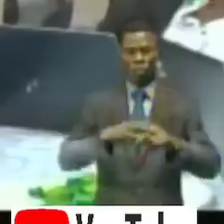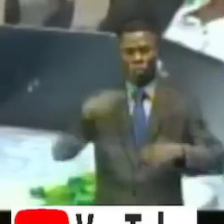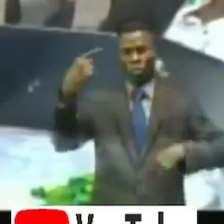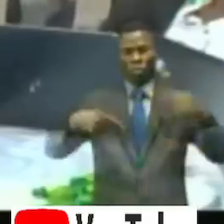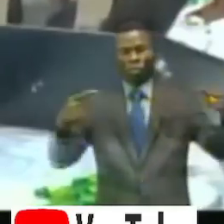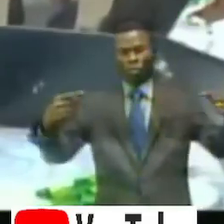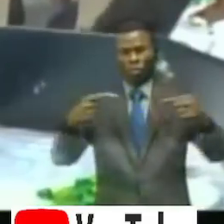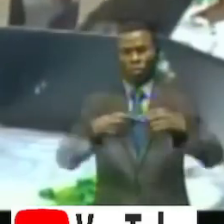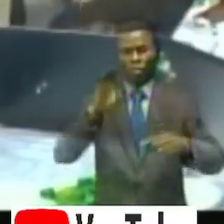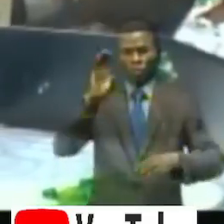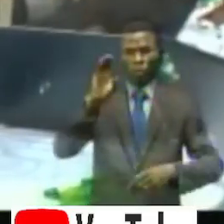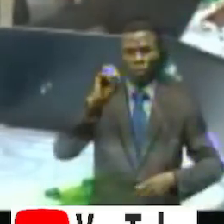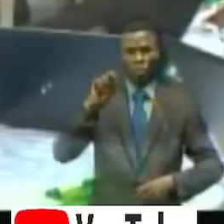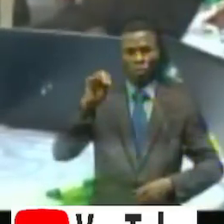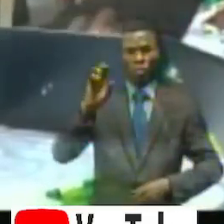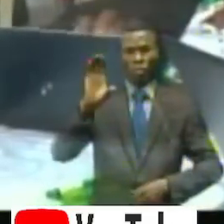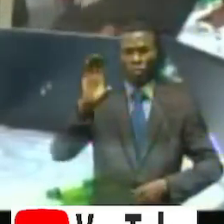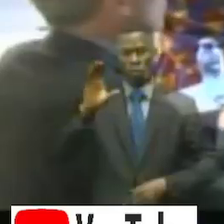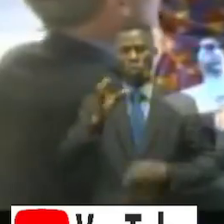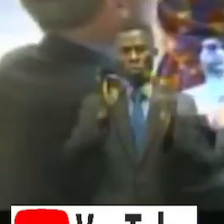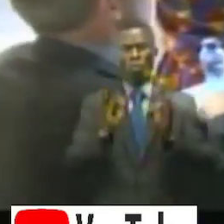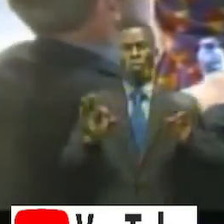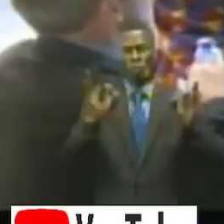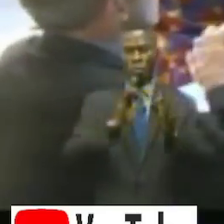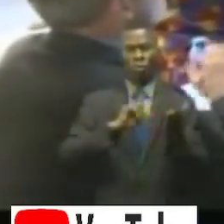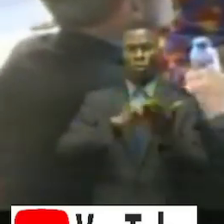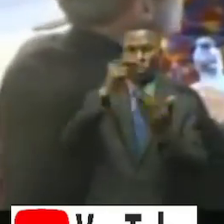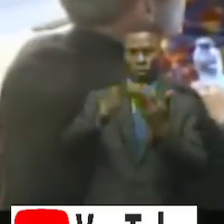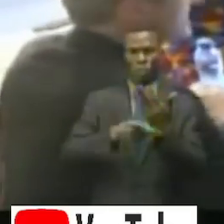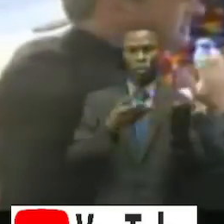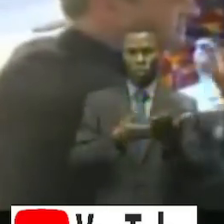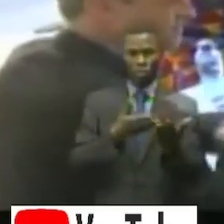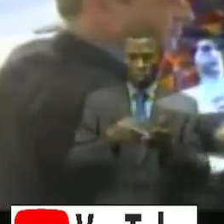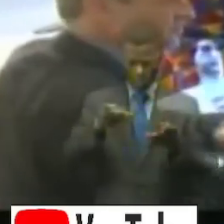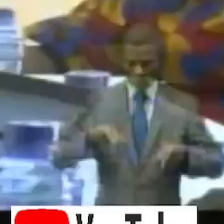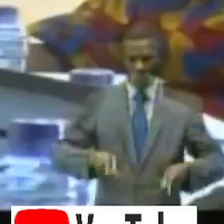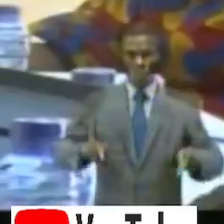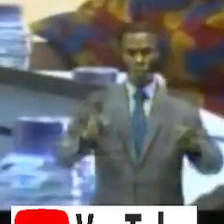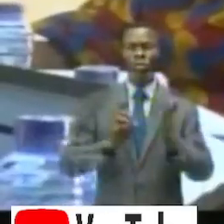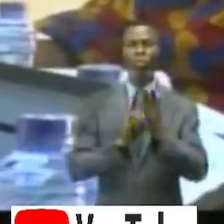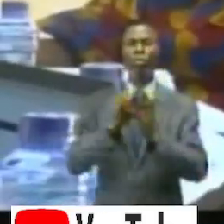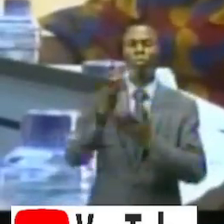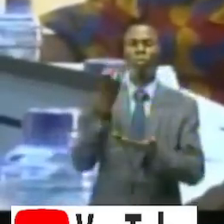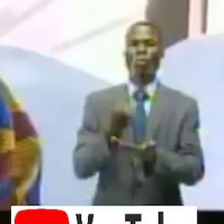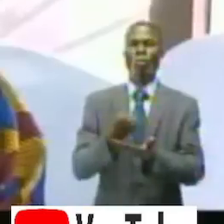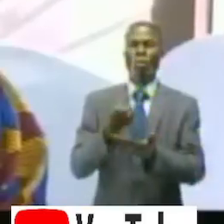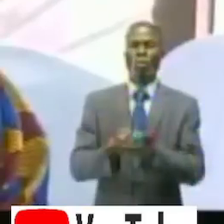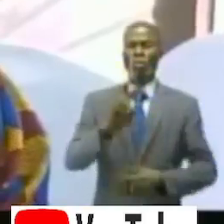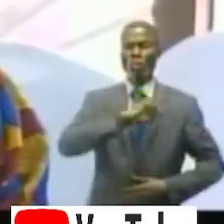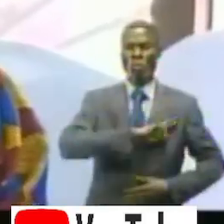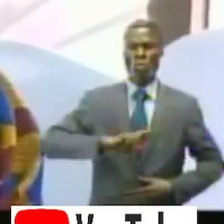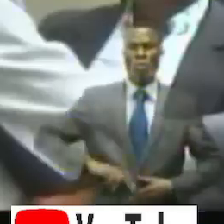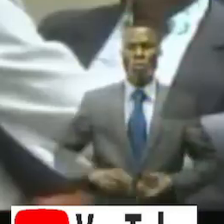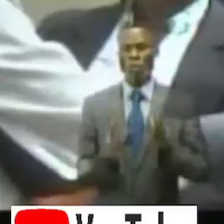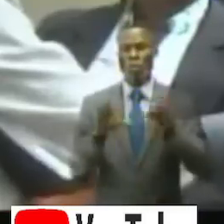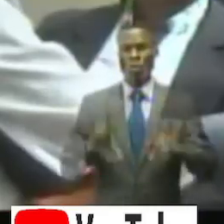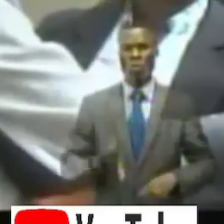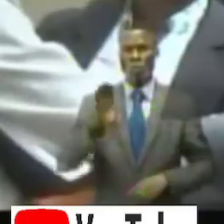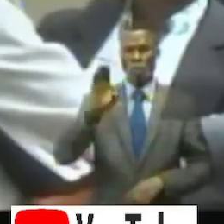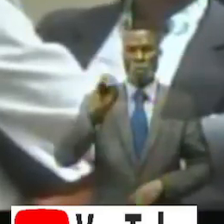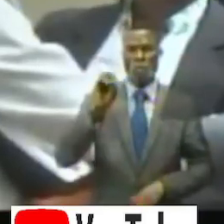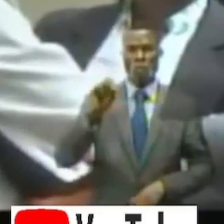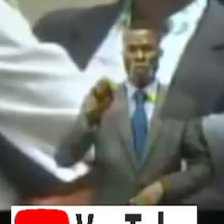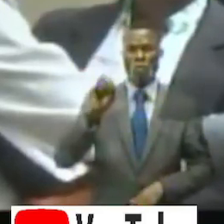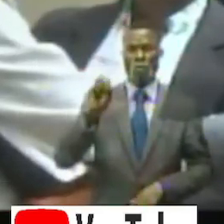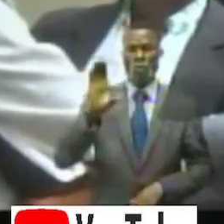concurrence, CONAC, donne l'importance de ces programmes qui va permettre de booster l'économie en RDC. La CONAC qui le